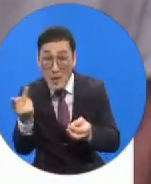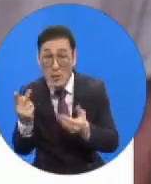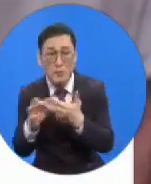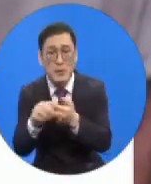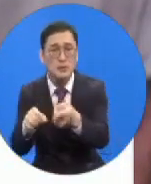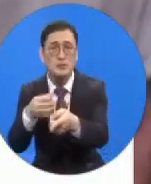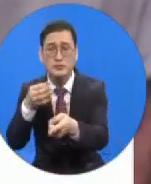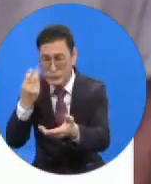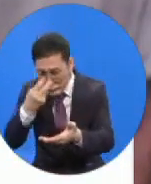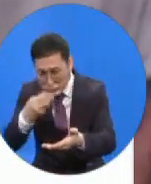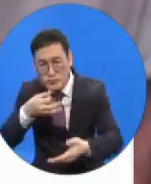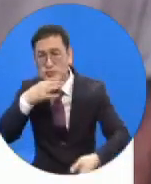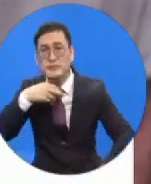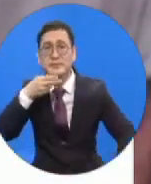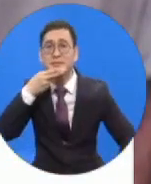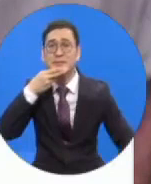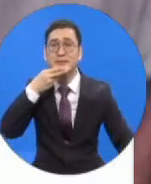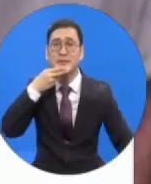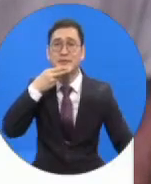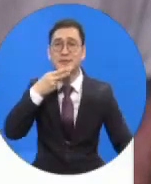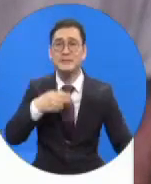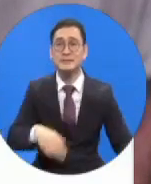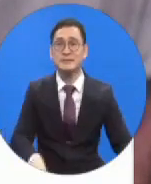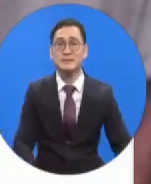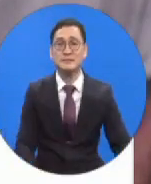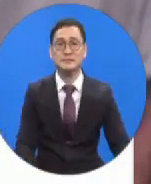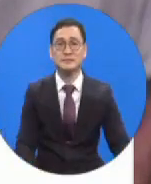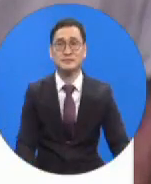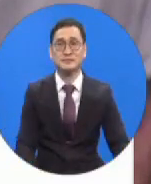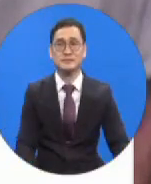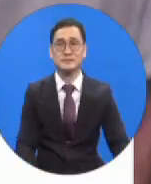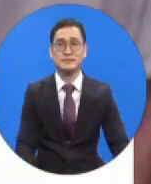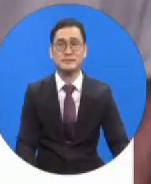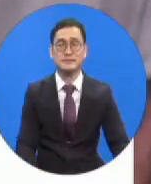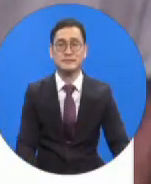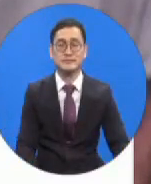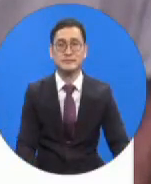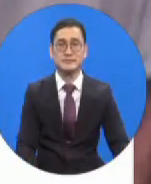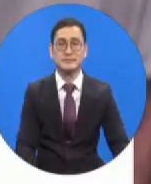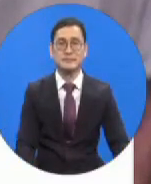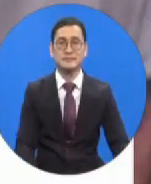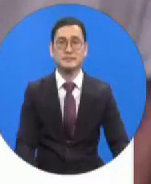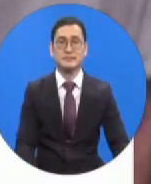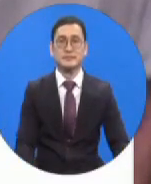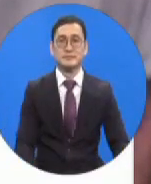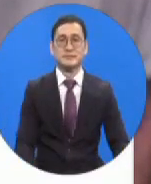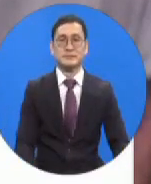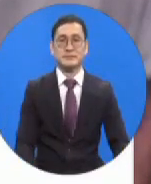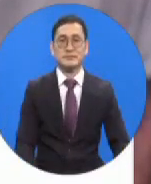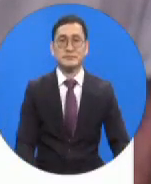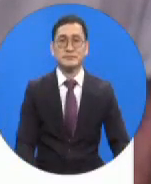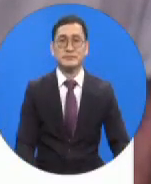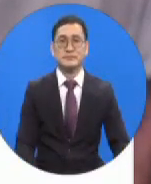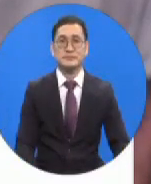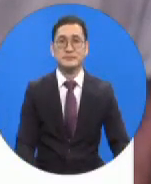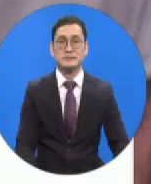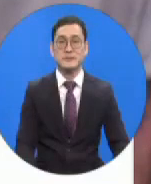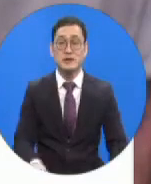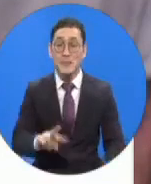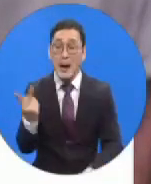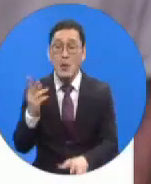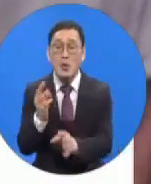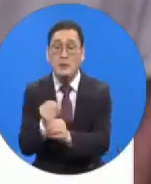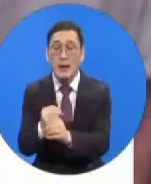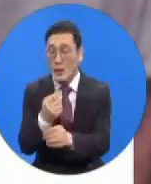실제적으로 수사 결과에 도움을 줄 수 있는 내용이 있을지 없을지는 분석을 해봐야 될 걸로 보여지고 이 휴대전화 바꾼 시점도 반드시 확인해야 한다는 생각이